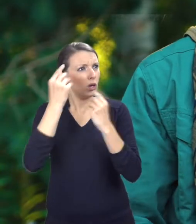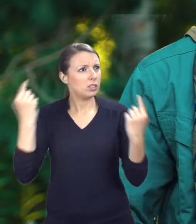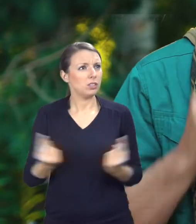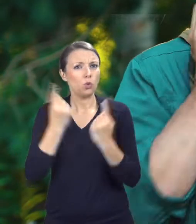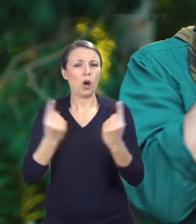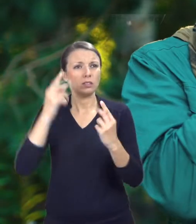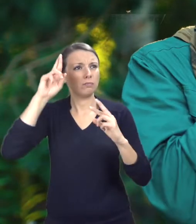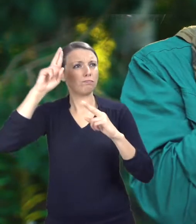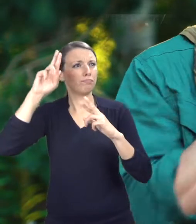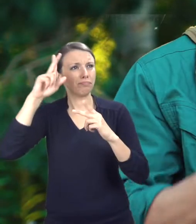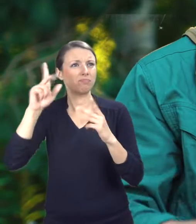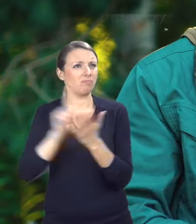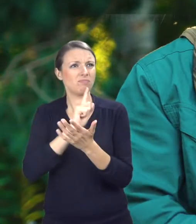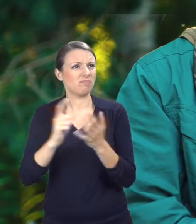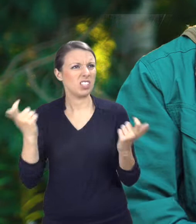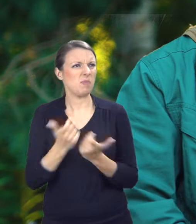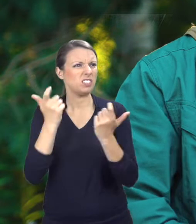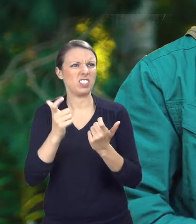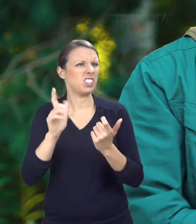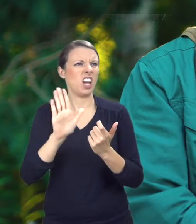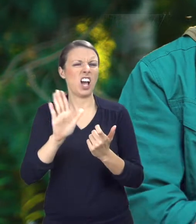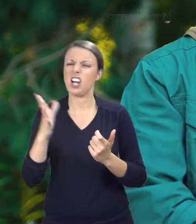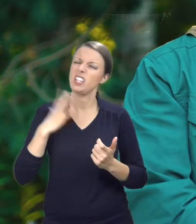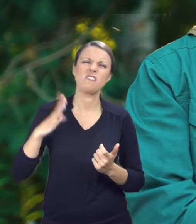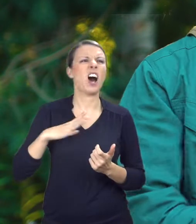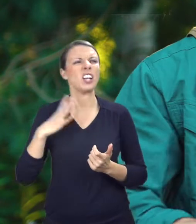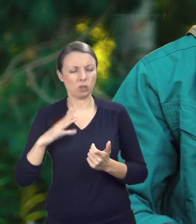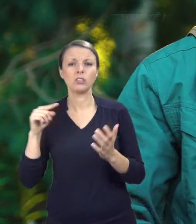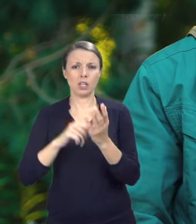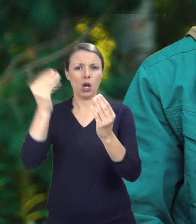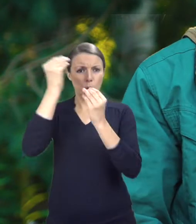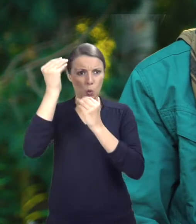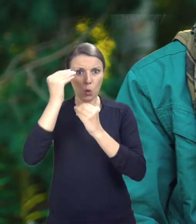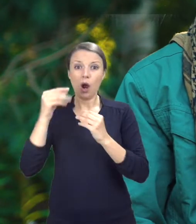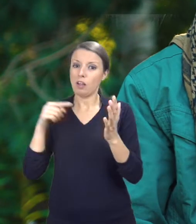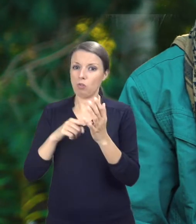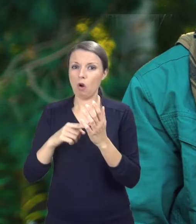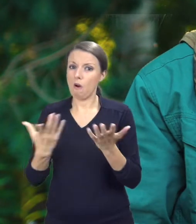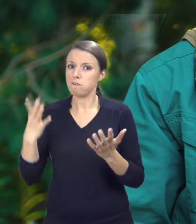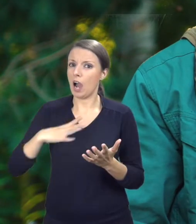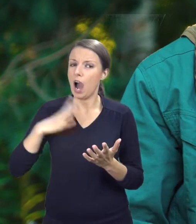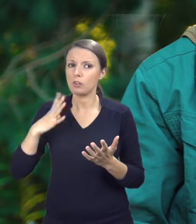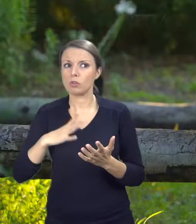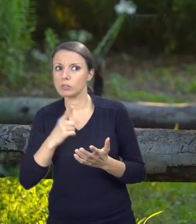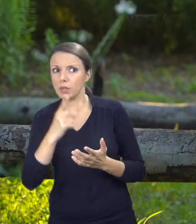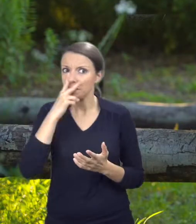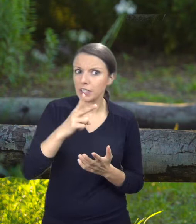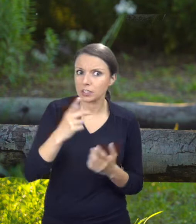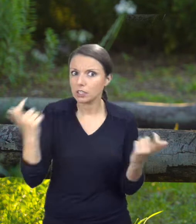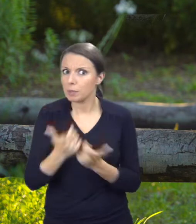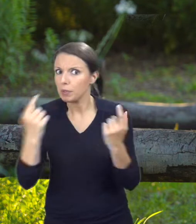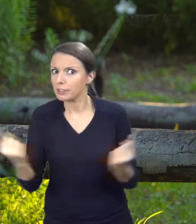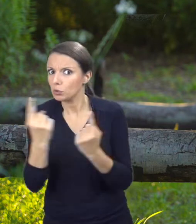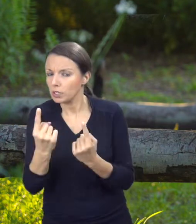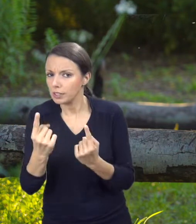sytuacje niebezpieczne. I to było chyba pierwsze takie wejście właśnie w sztukę przetrwania, że żeby przetrwać, to przede wszystkim nie pakuj się w niebezpieczną sytuację. Podstawą